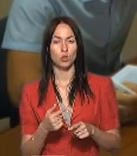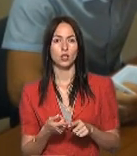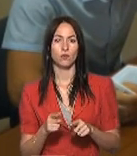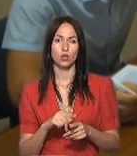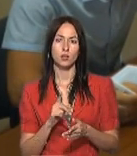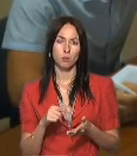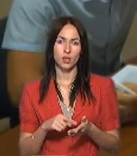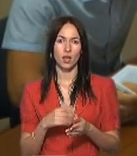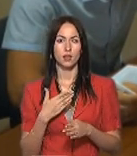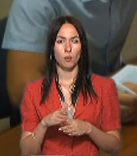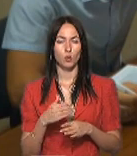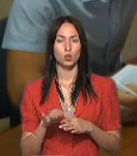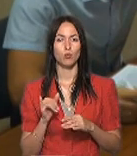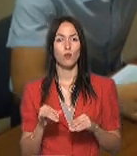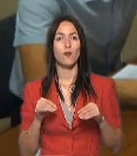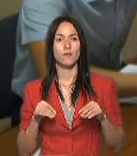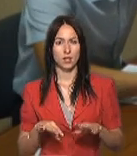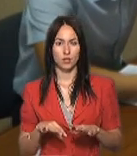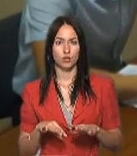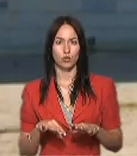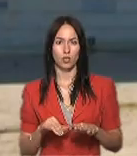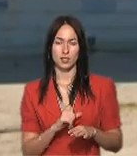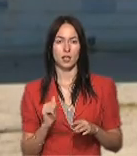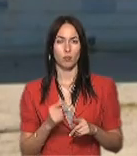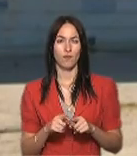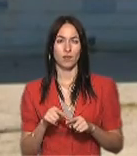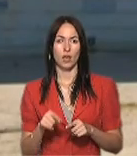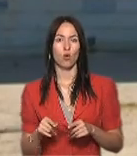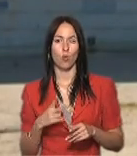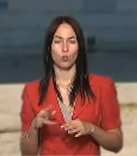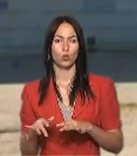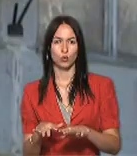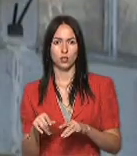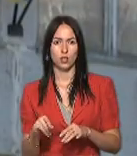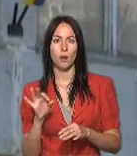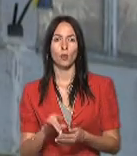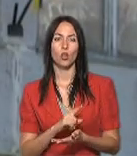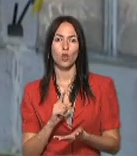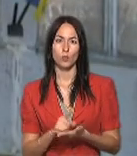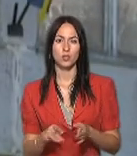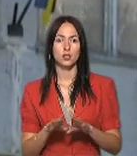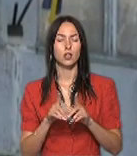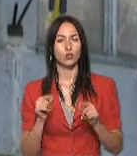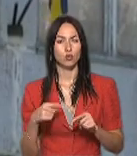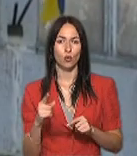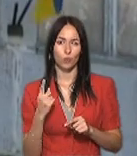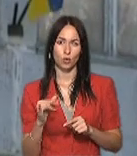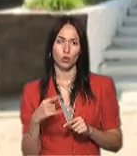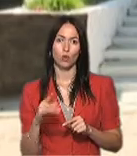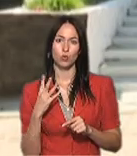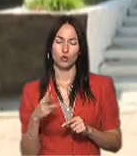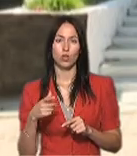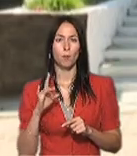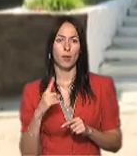якось поступово і вирішити саме в такому руслі. Про необхідність закрити школи номер 1 та номер 4 мер